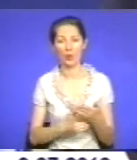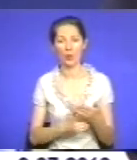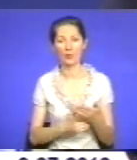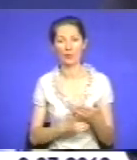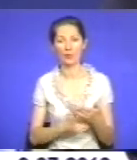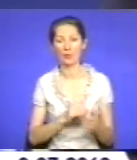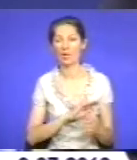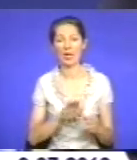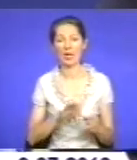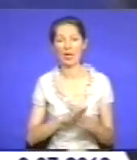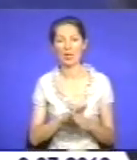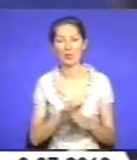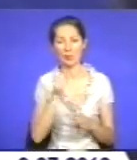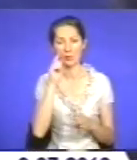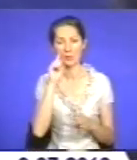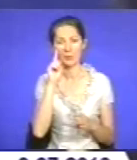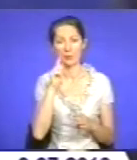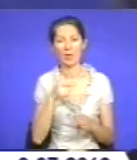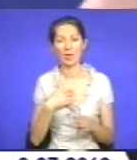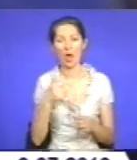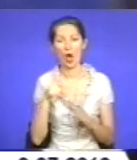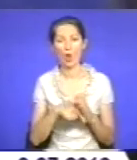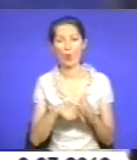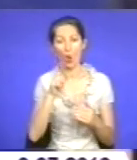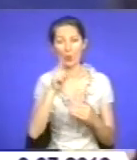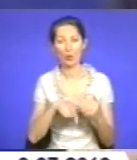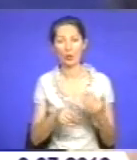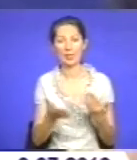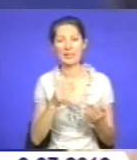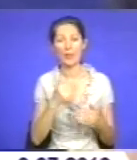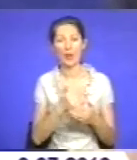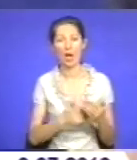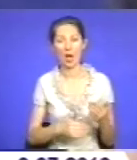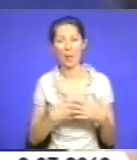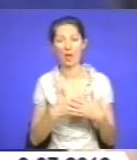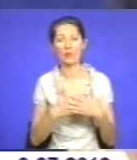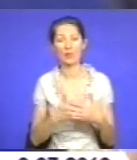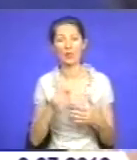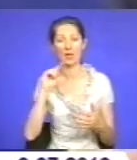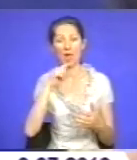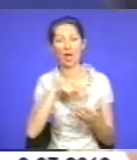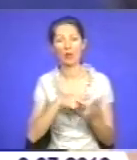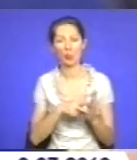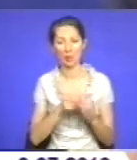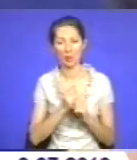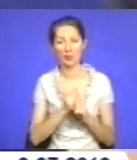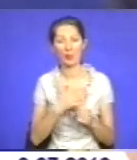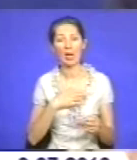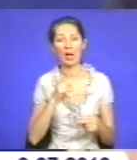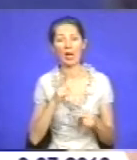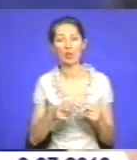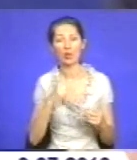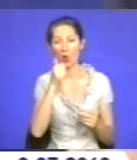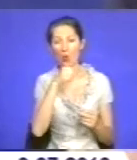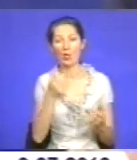не реализуем. Я глубоко убежден, что если программа активизации экономики заработает, мы уже к концу года получим мощный